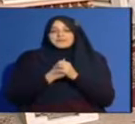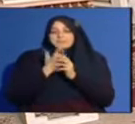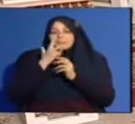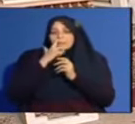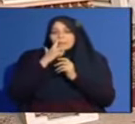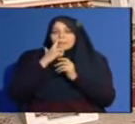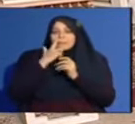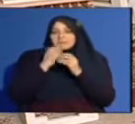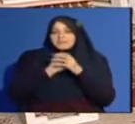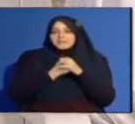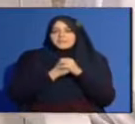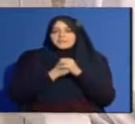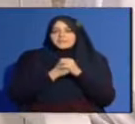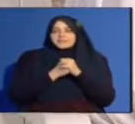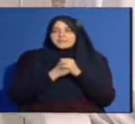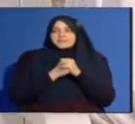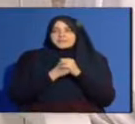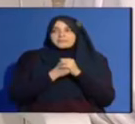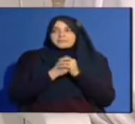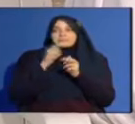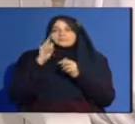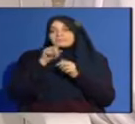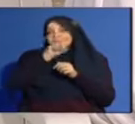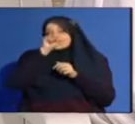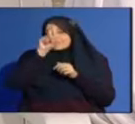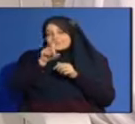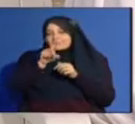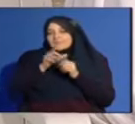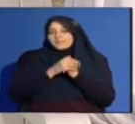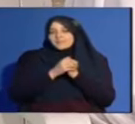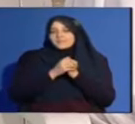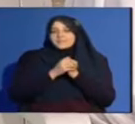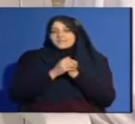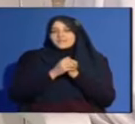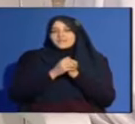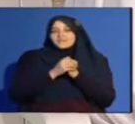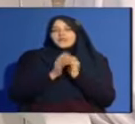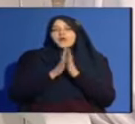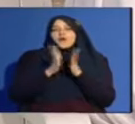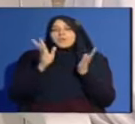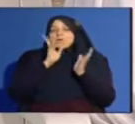دكتور. الأخت زكية أيضا سؤالك هم كبير.